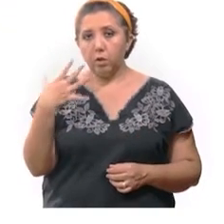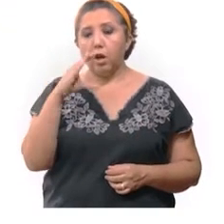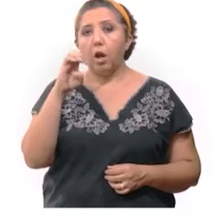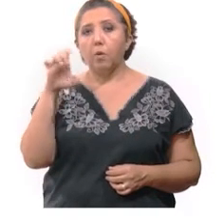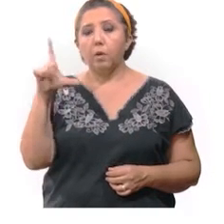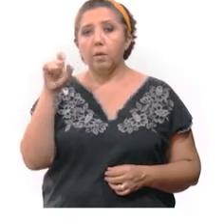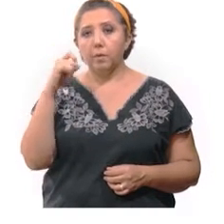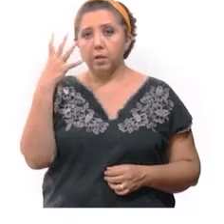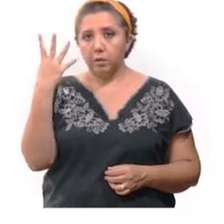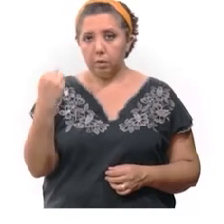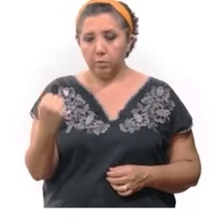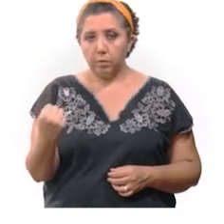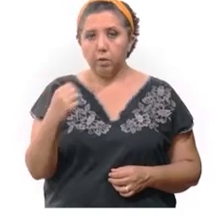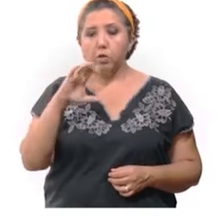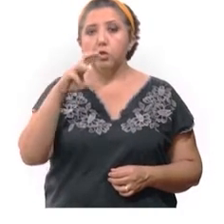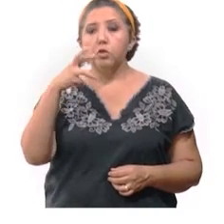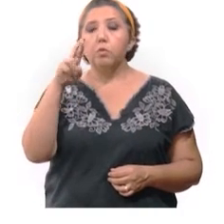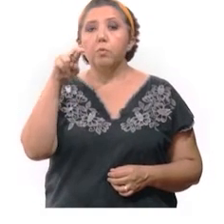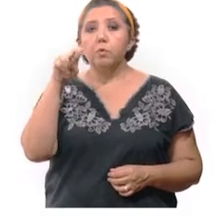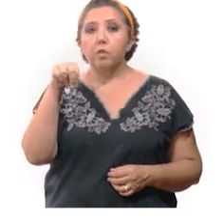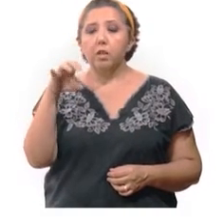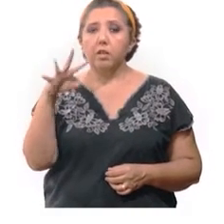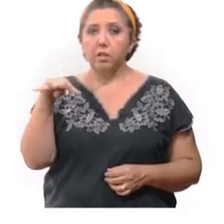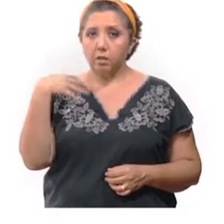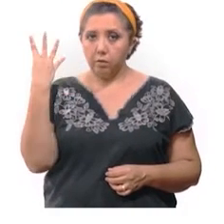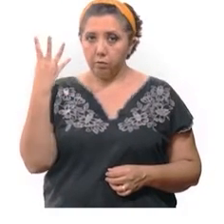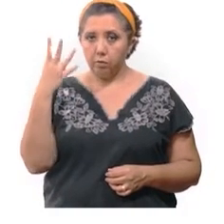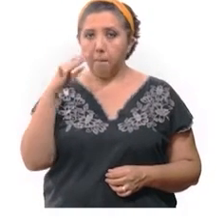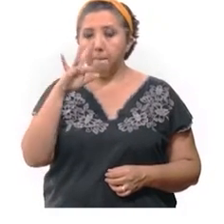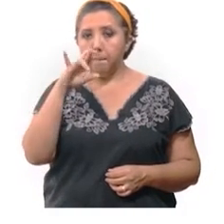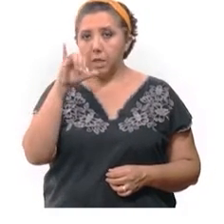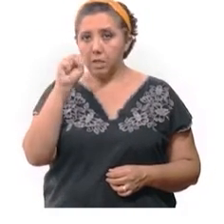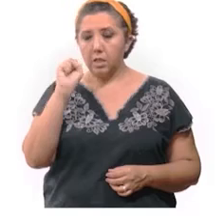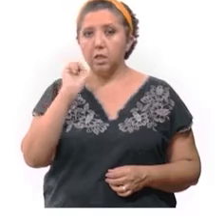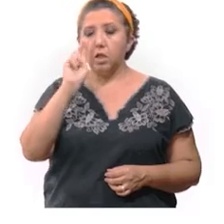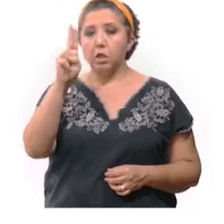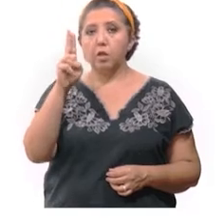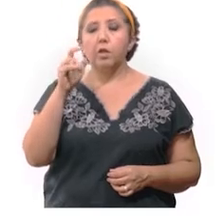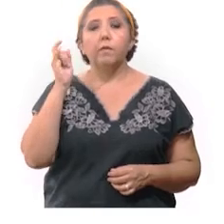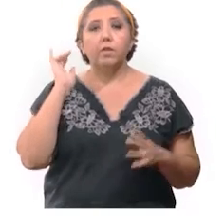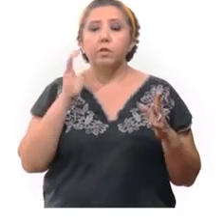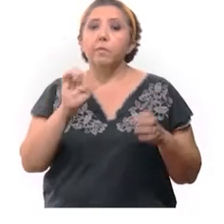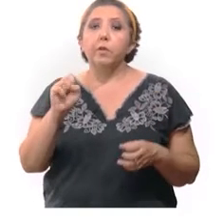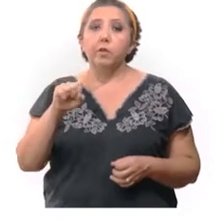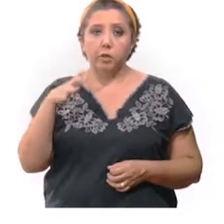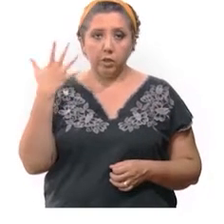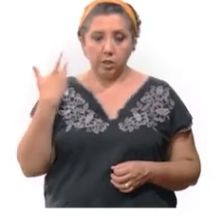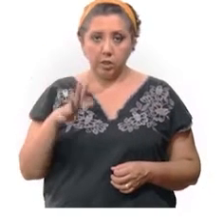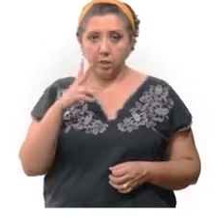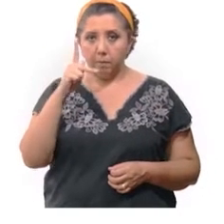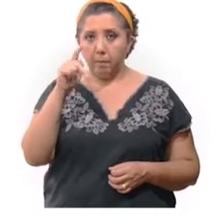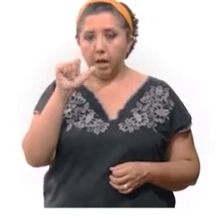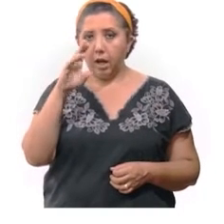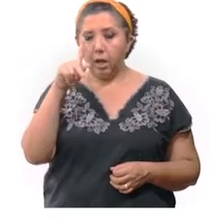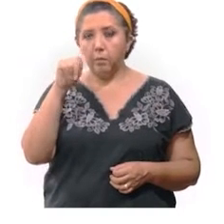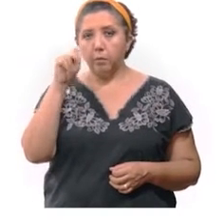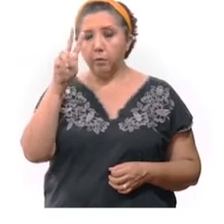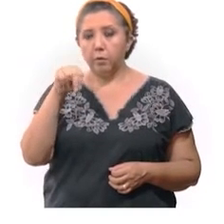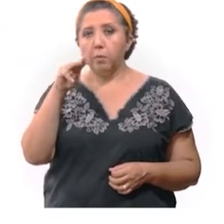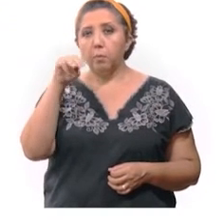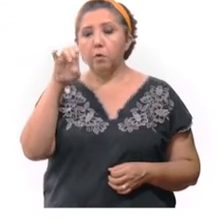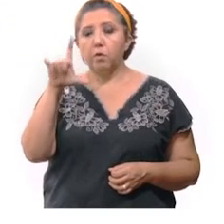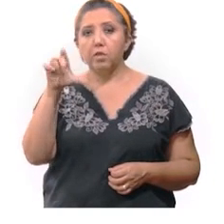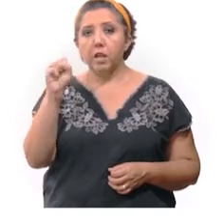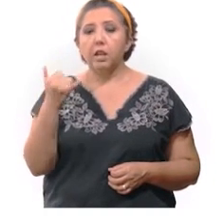yano 6,354 tu shamanil, 5,960 tulak inil, 2,123 tu chumukil,